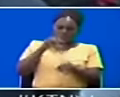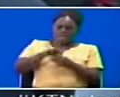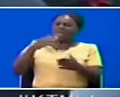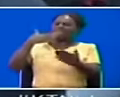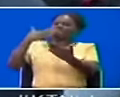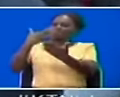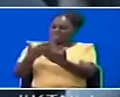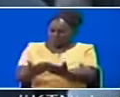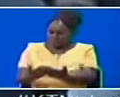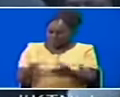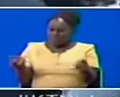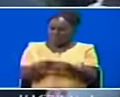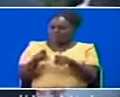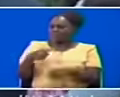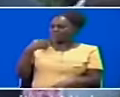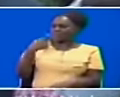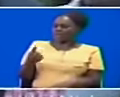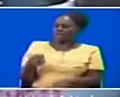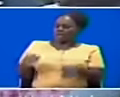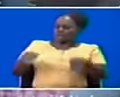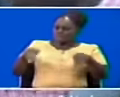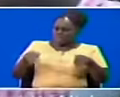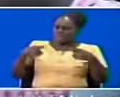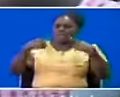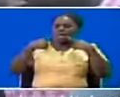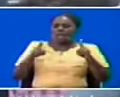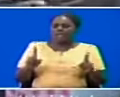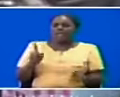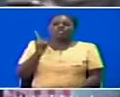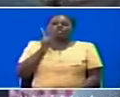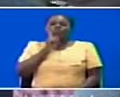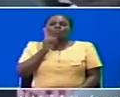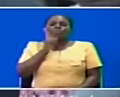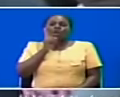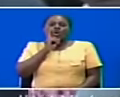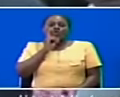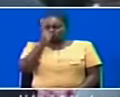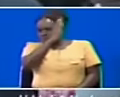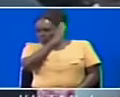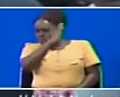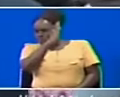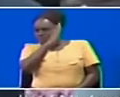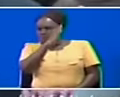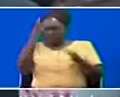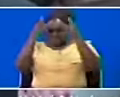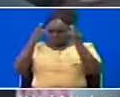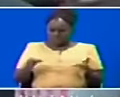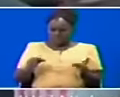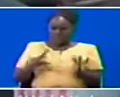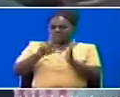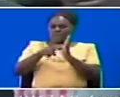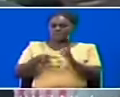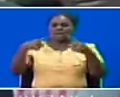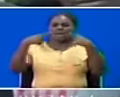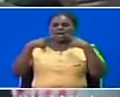kunipigia kura na pia niwaambie ya kwamba tutangoja jawabu kesho saa 8:30 alafu nitawaambia kauli ambayo